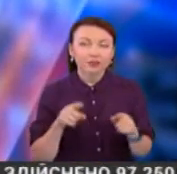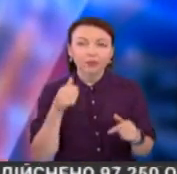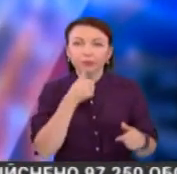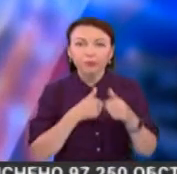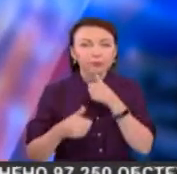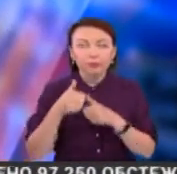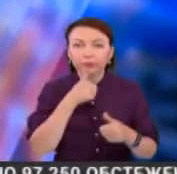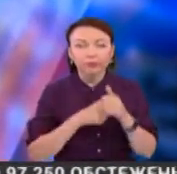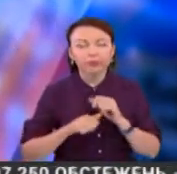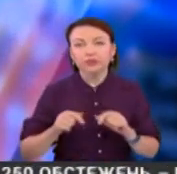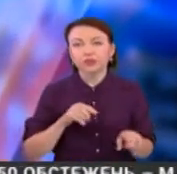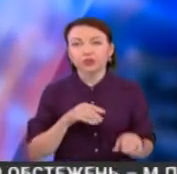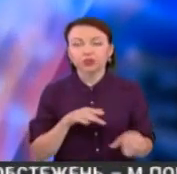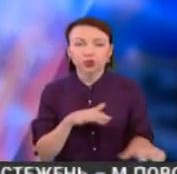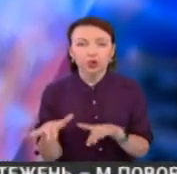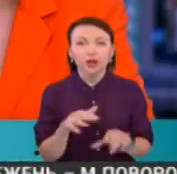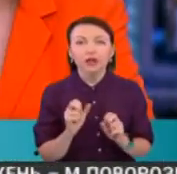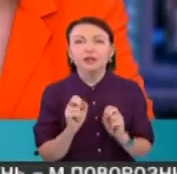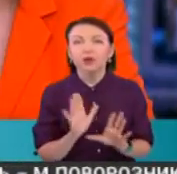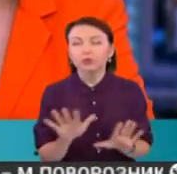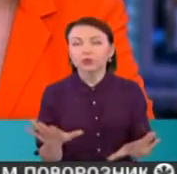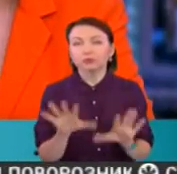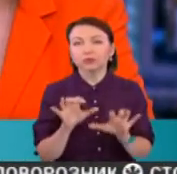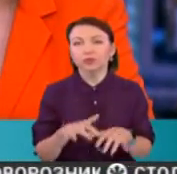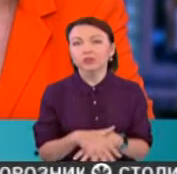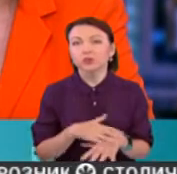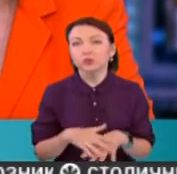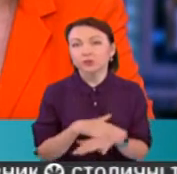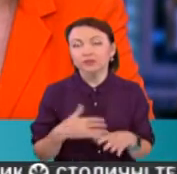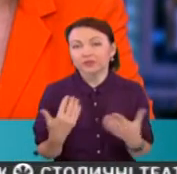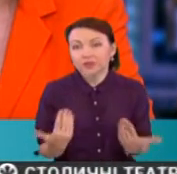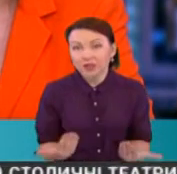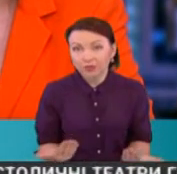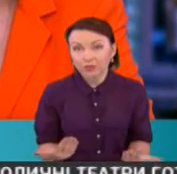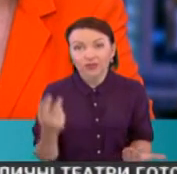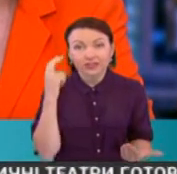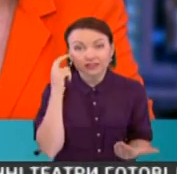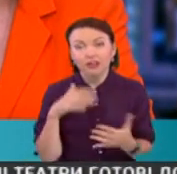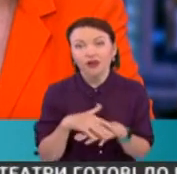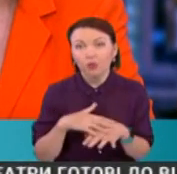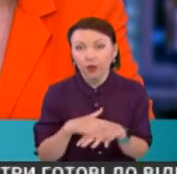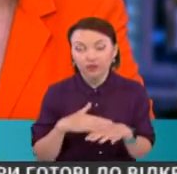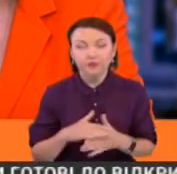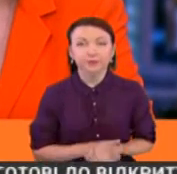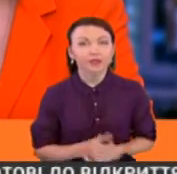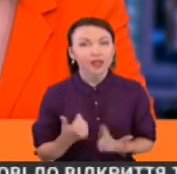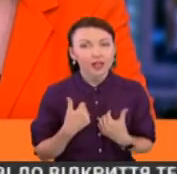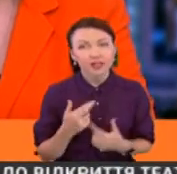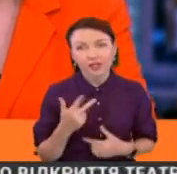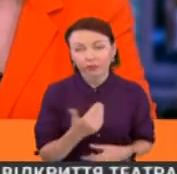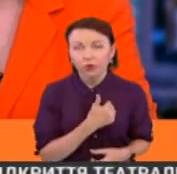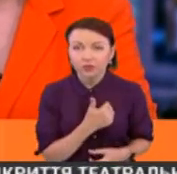пробний шар, як буде сприймати його суспільство, в даному разі київська громада. Ну, я б хотів би